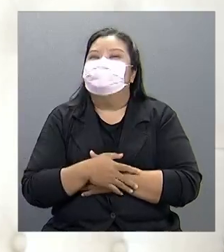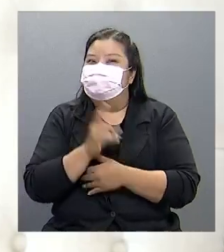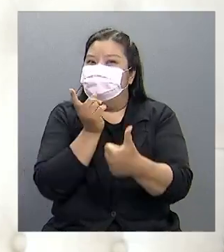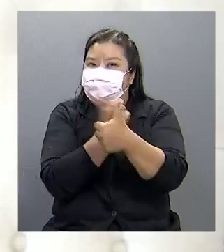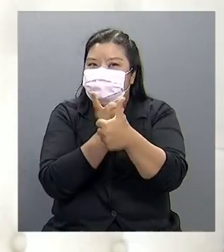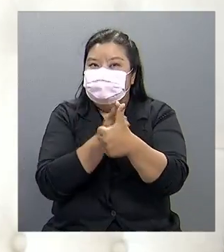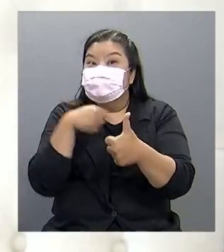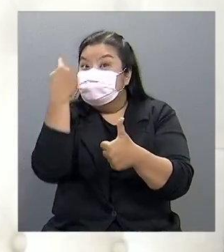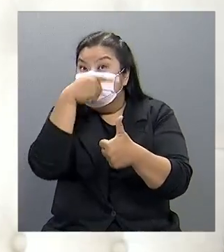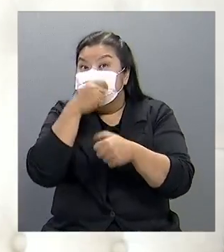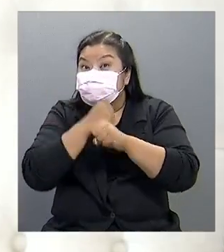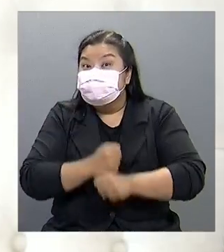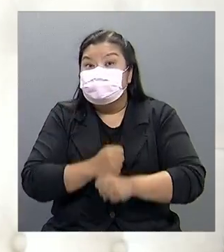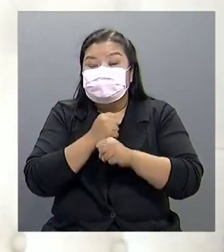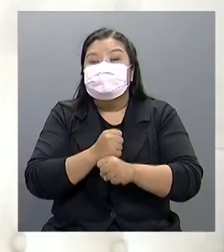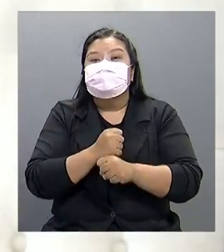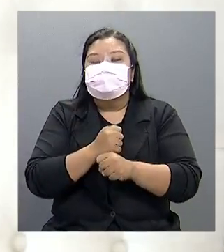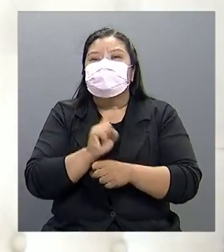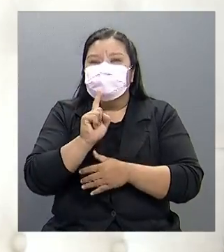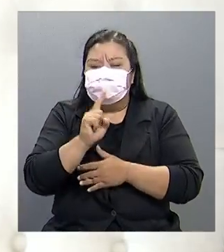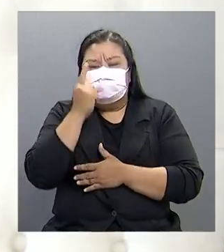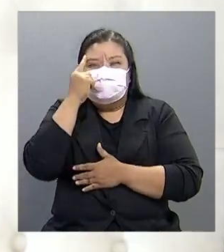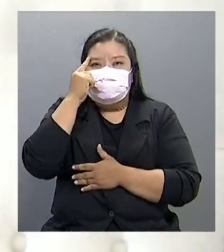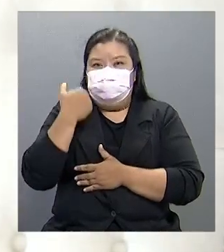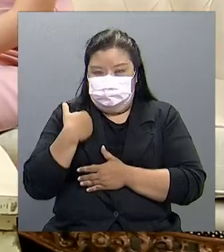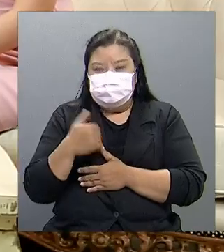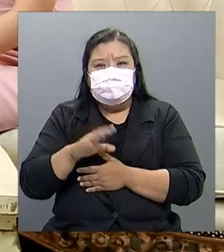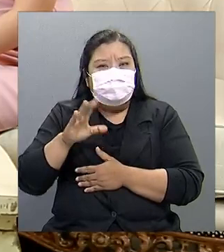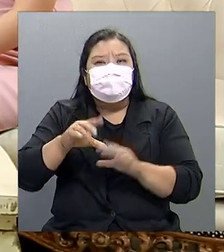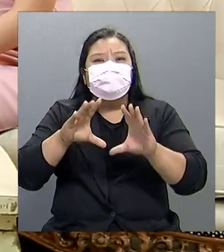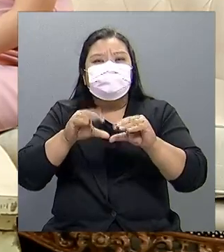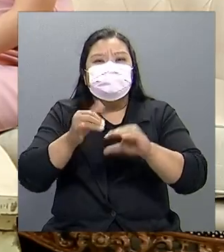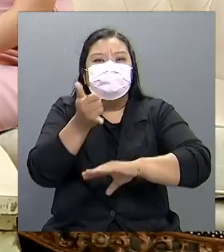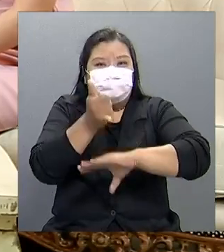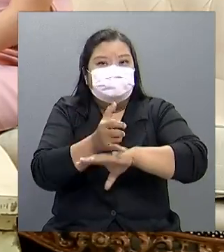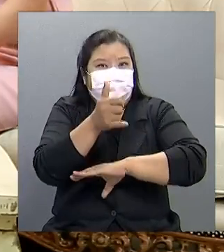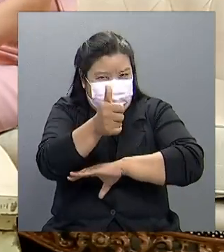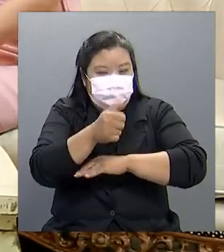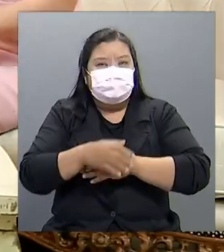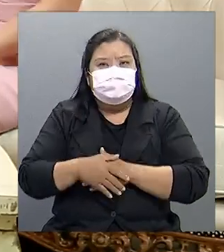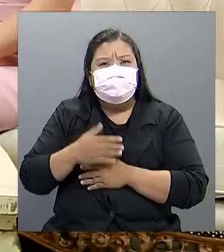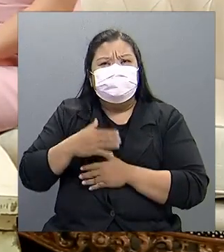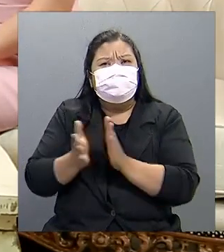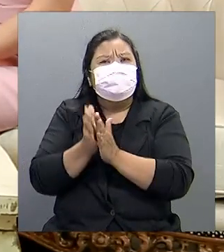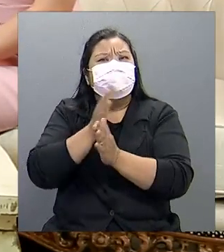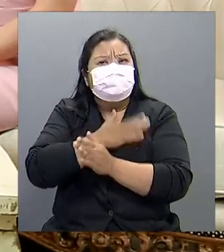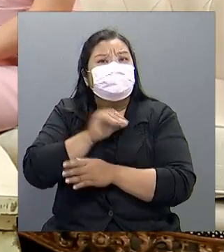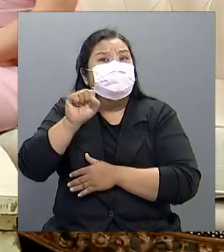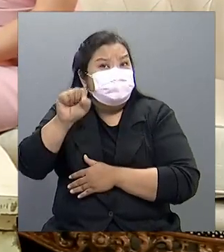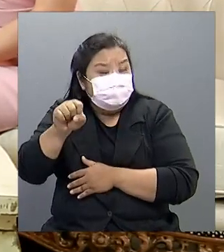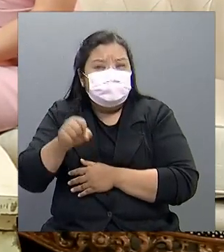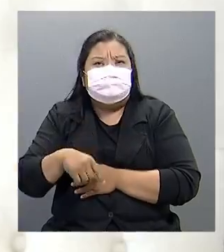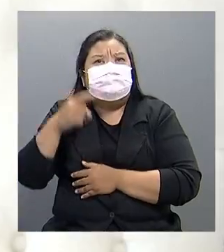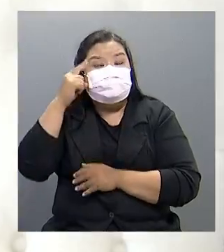นะฮะก็ต้องพยายามนั่งเก้าอี้นะครับต่อให้เราไปวัดเนี่ยจริงๆแล้วเนี่ยเราก็ไม่ได้มีข้อห้ามในการนั่งเก้าอี้นะ